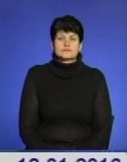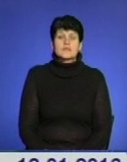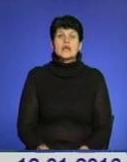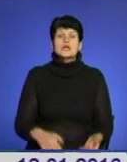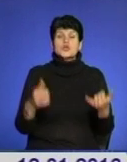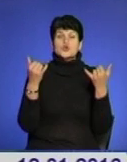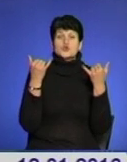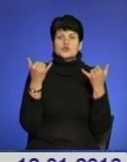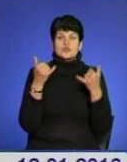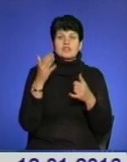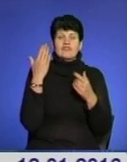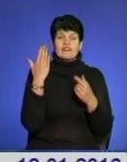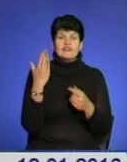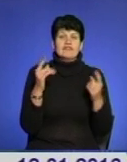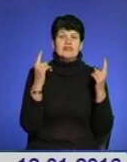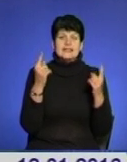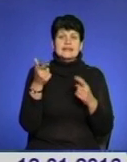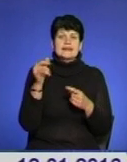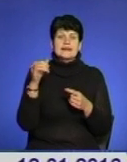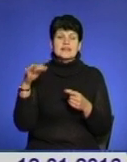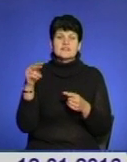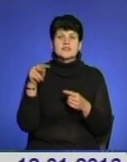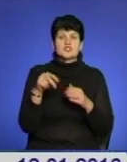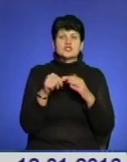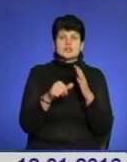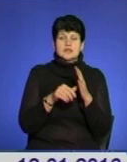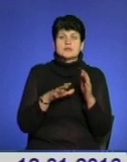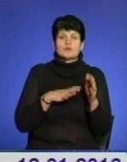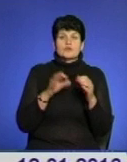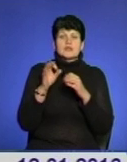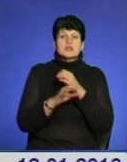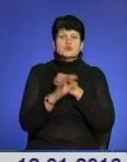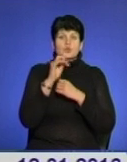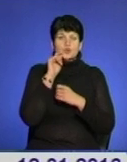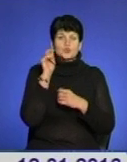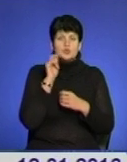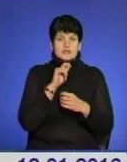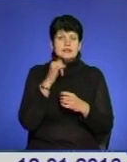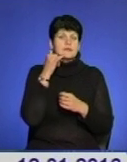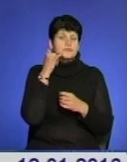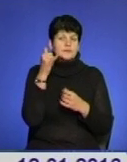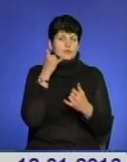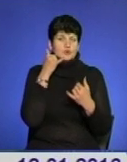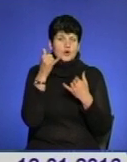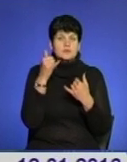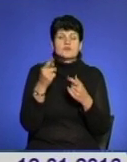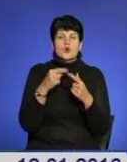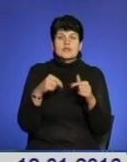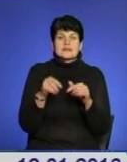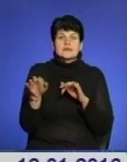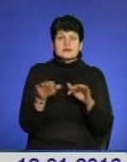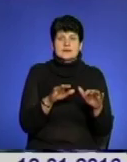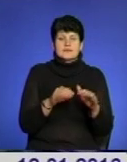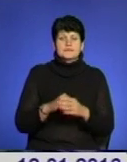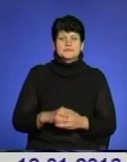Сьогодні Великогаївський вертеп 2016 з віншуваннями побував на сході країни. З подробицями телефоном один із організаторів дійства Іван